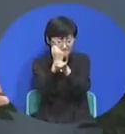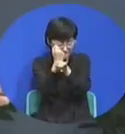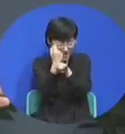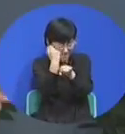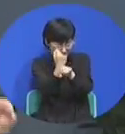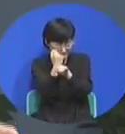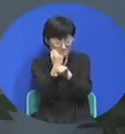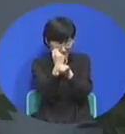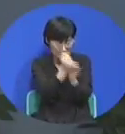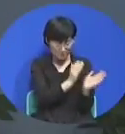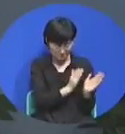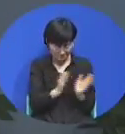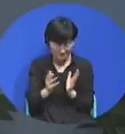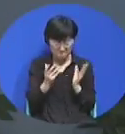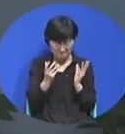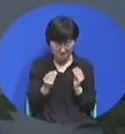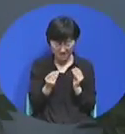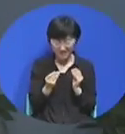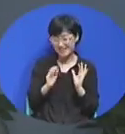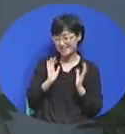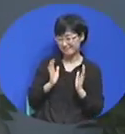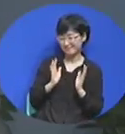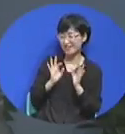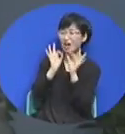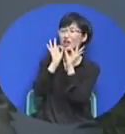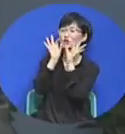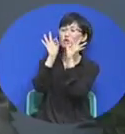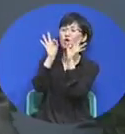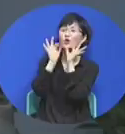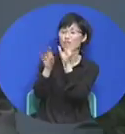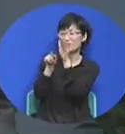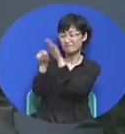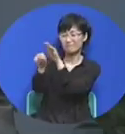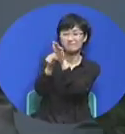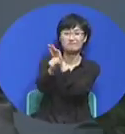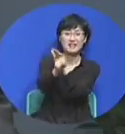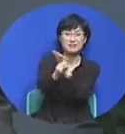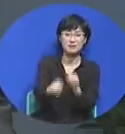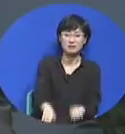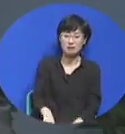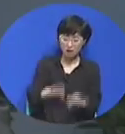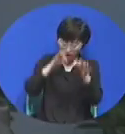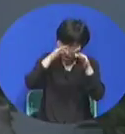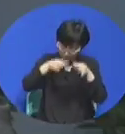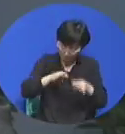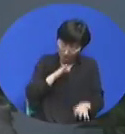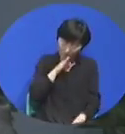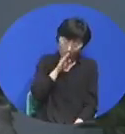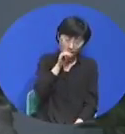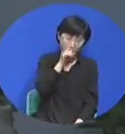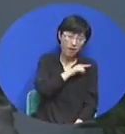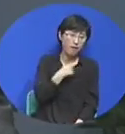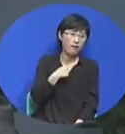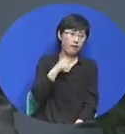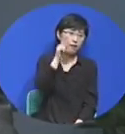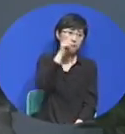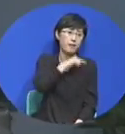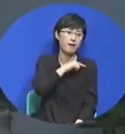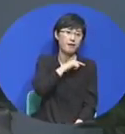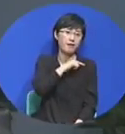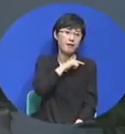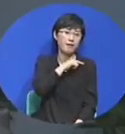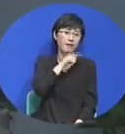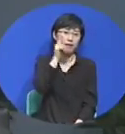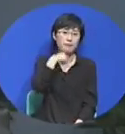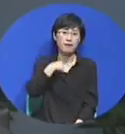That's why I took everything I had, all of my knowledge, to go out to evangelize. 정말 내가 나쁜 놈임을. 시간